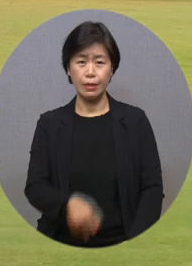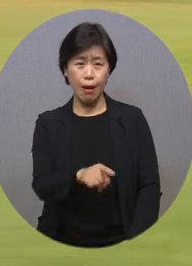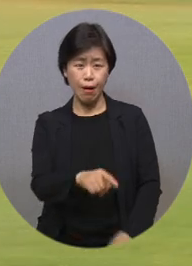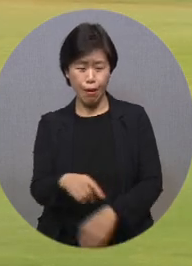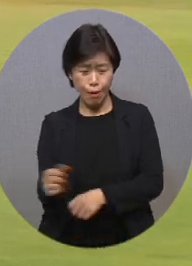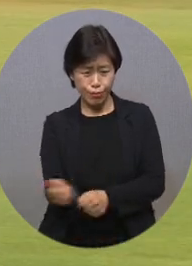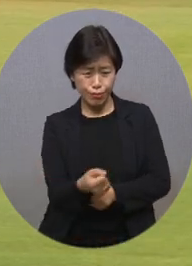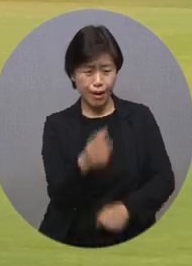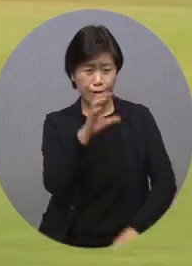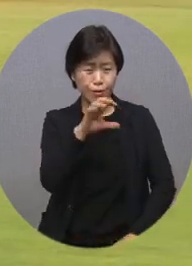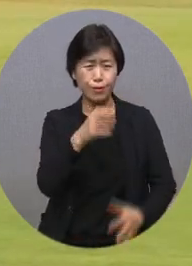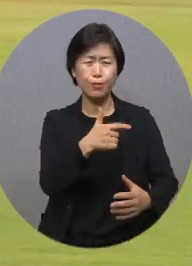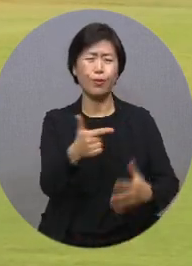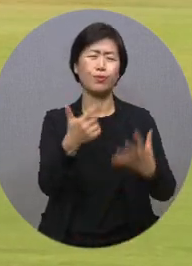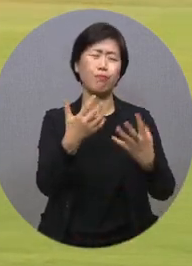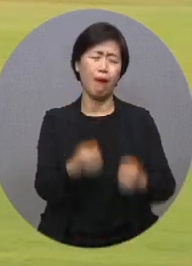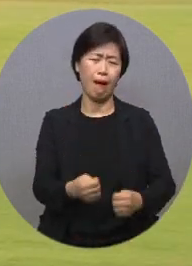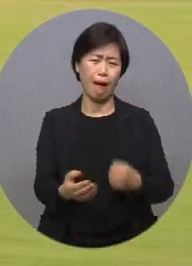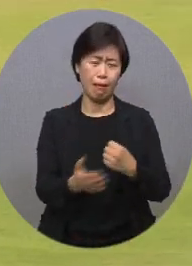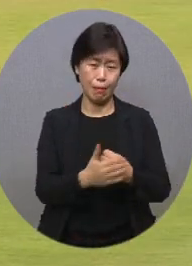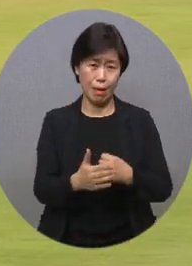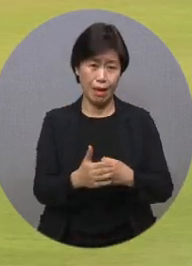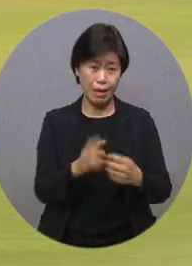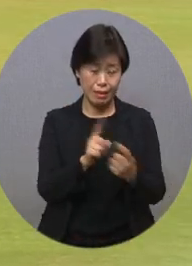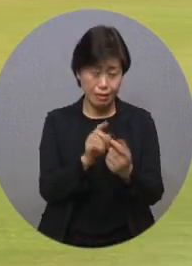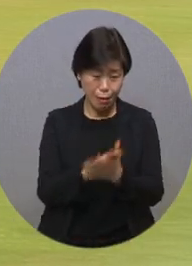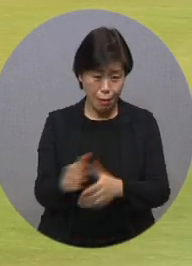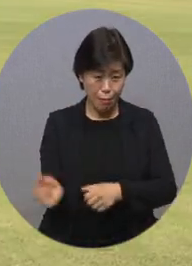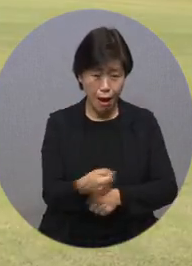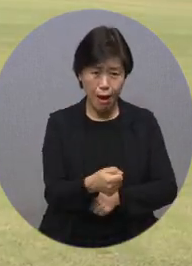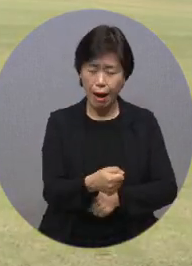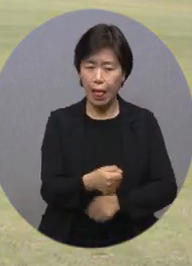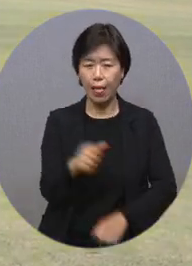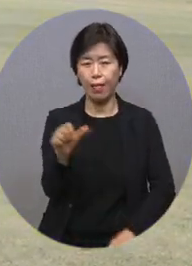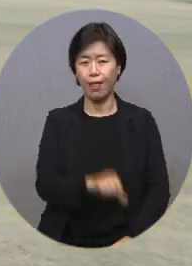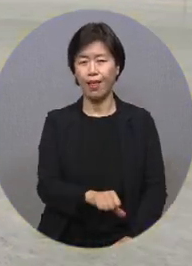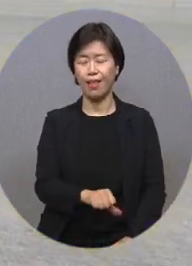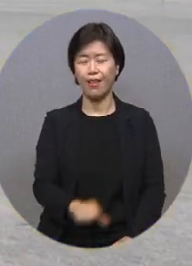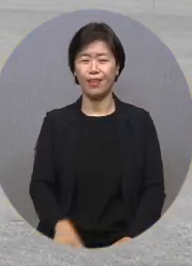쳐야 되는 거잖아. 연습 스윙, 연습 스윙 너무 많이 했어.